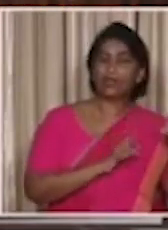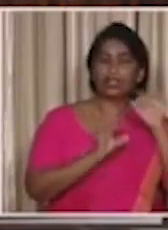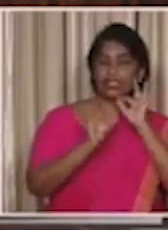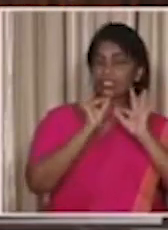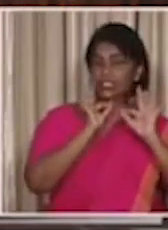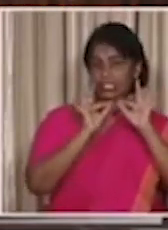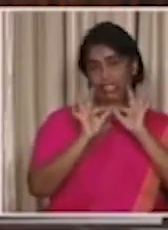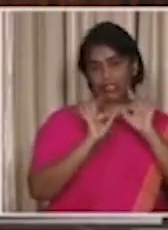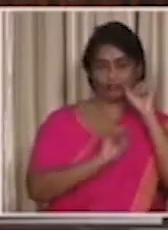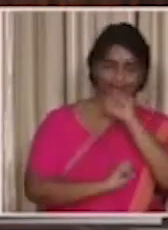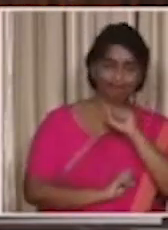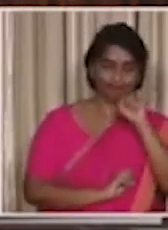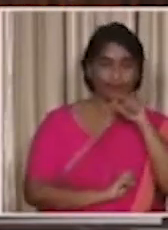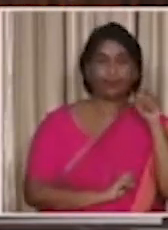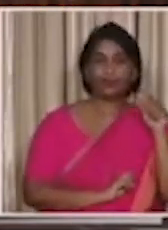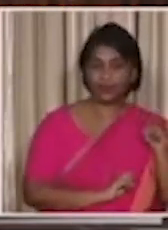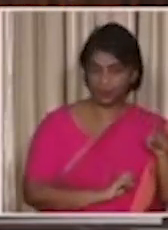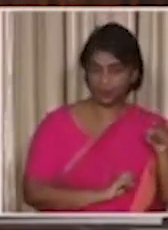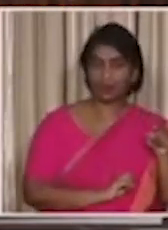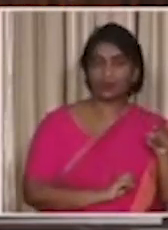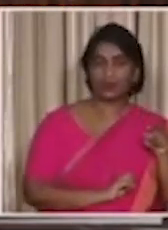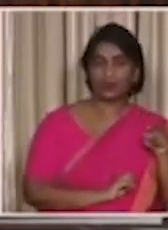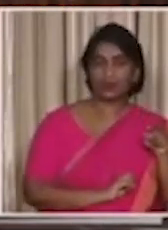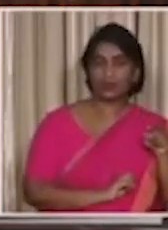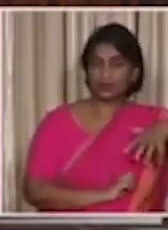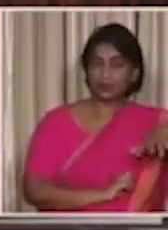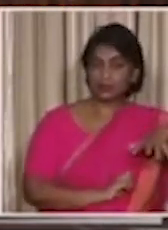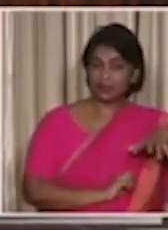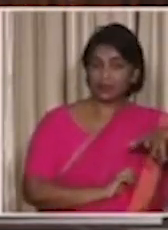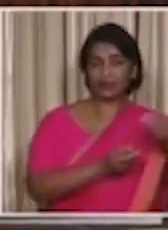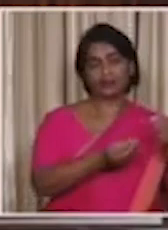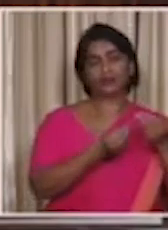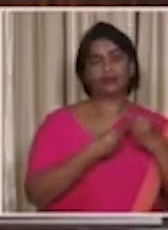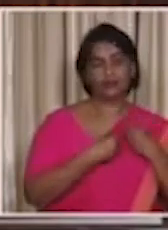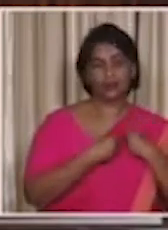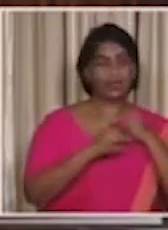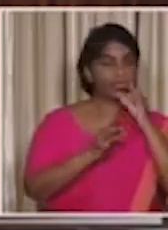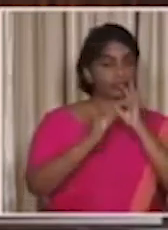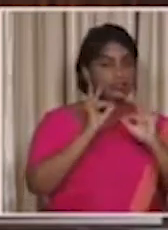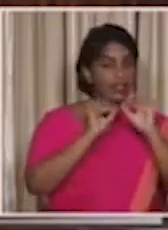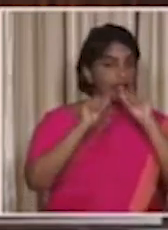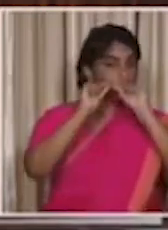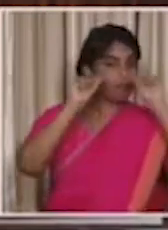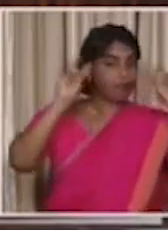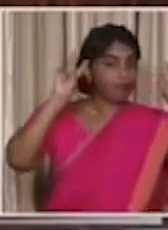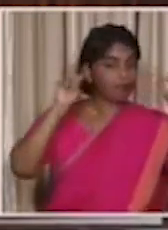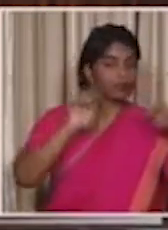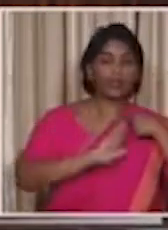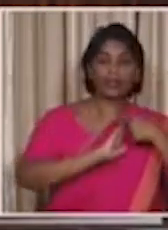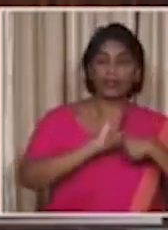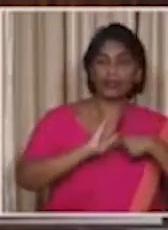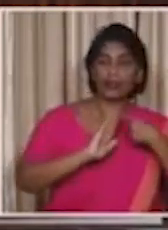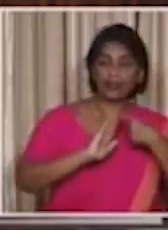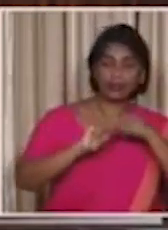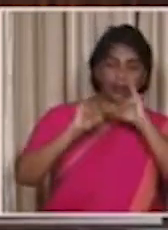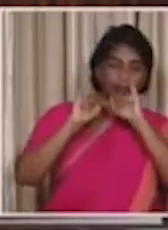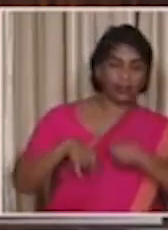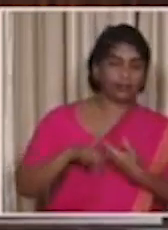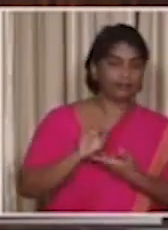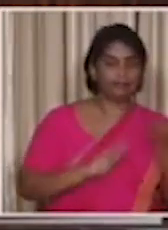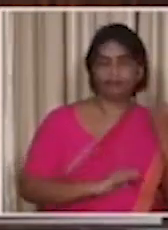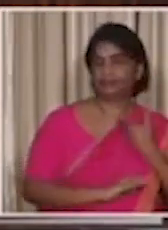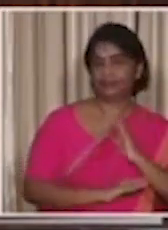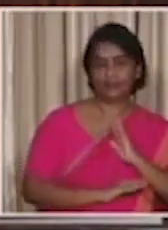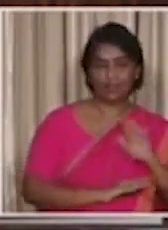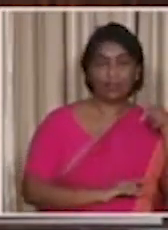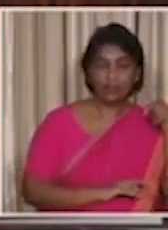ගයනවා. ඒ ගීයේ CD තැටියක් මට දුන්නා. ගීතේ මාතෘකාව රට හැර නොයමි. අද